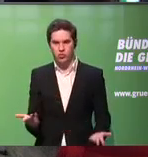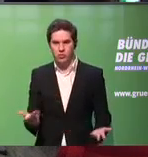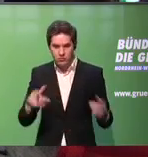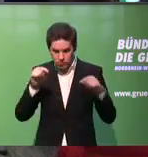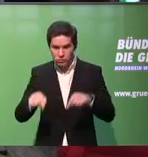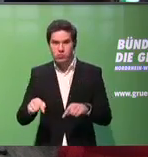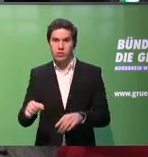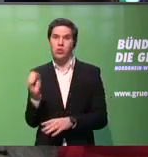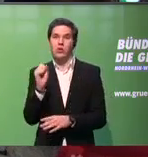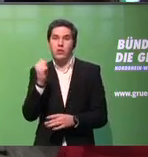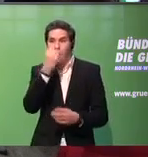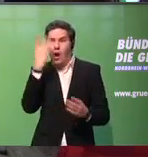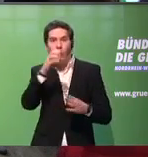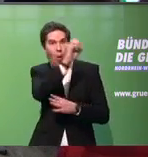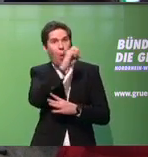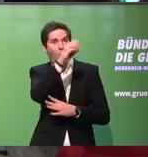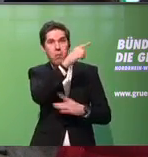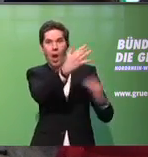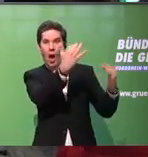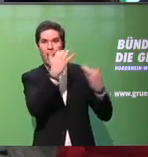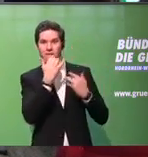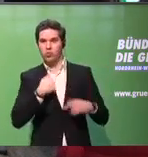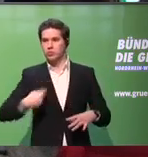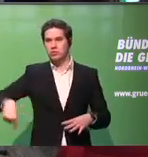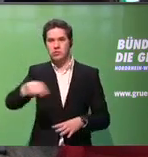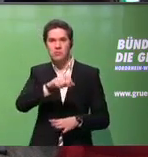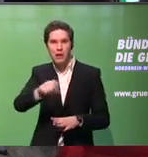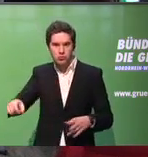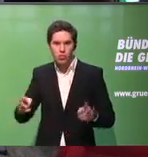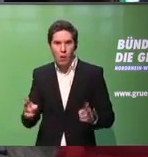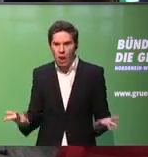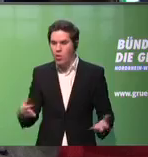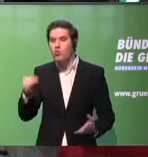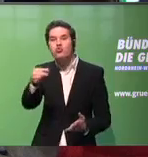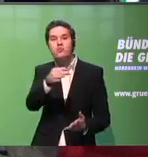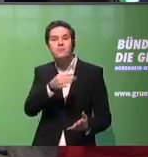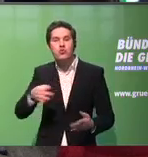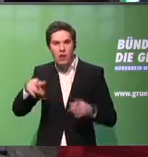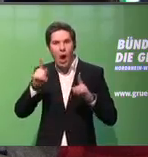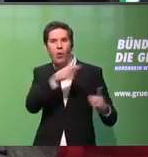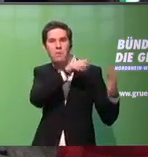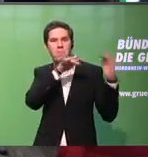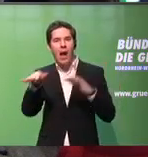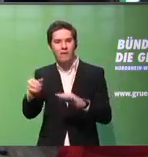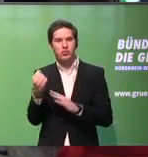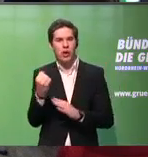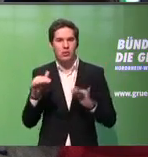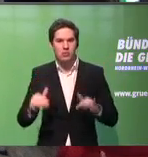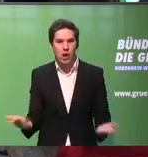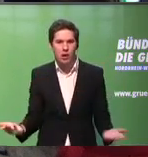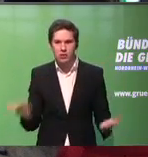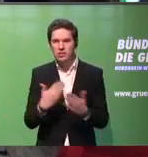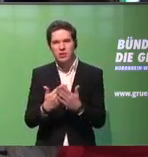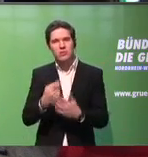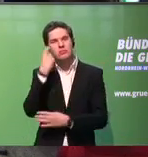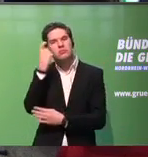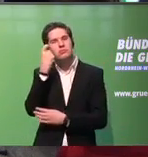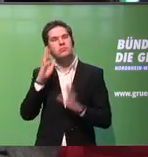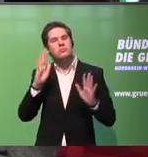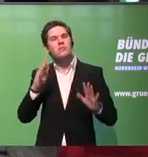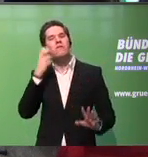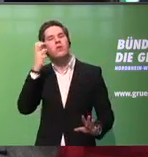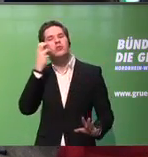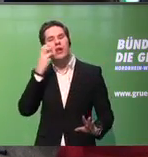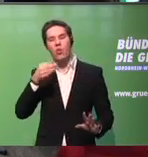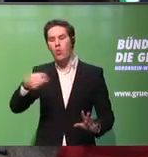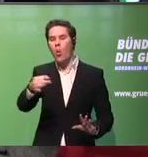Menschen hat, das wissen wir. Dass Europa starken Einfluss auf die Kommunen hat, wissen wir auch. Die Frage ist, wenn es zu solchen Konflikten kommt zwischen europäischer